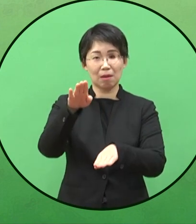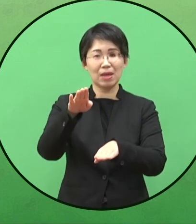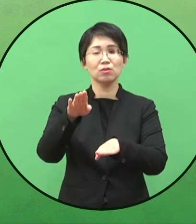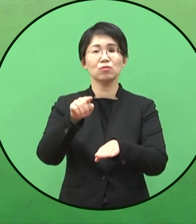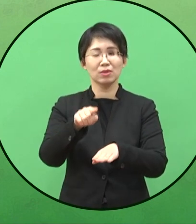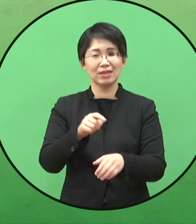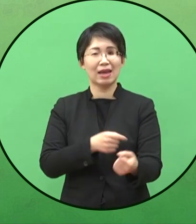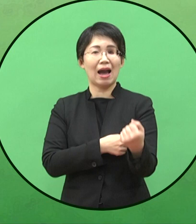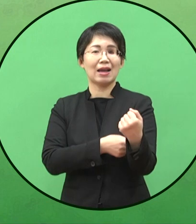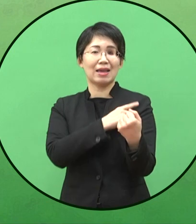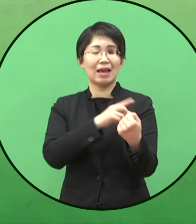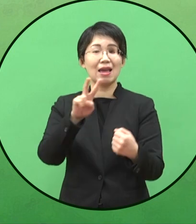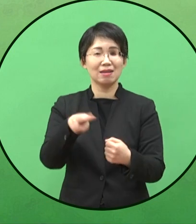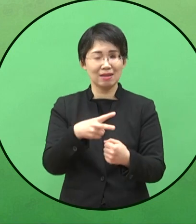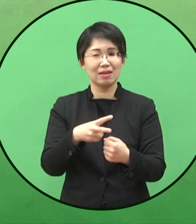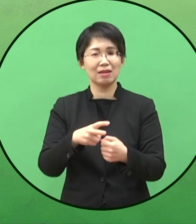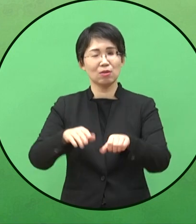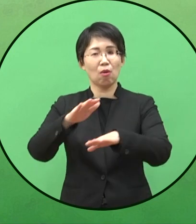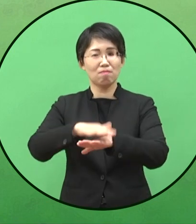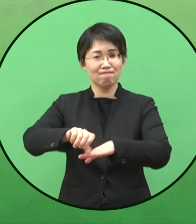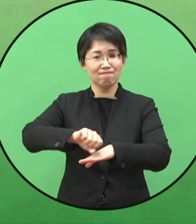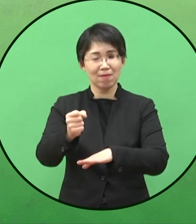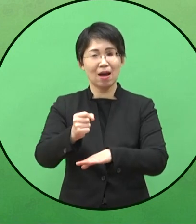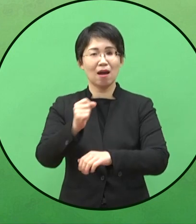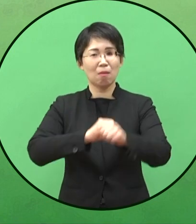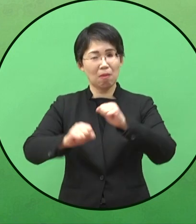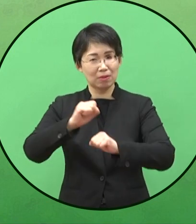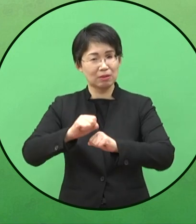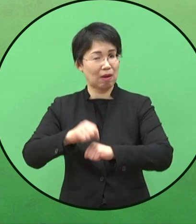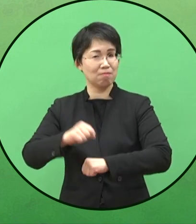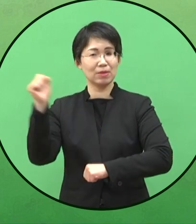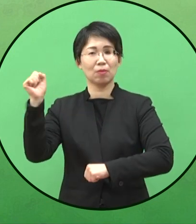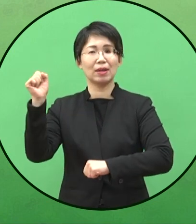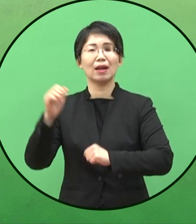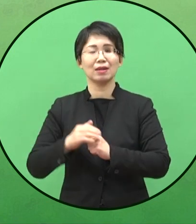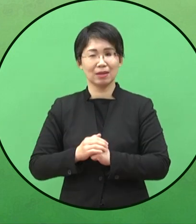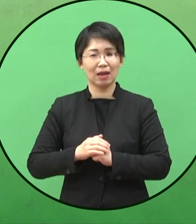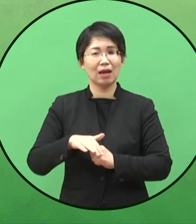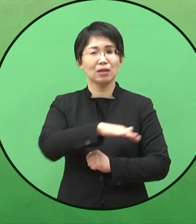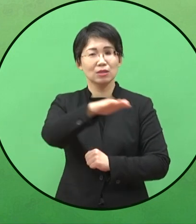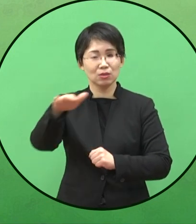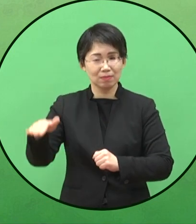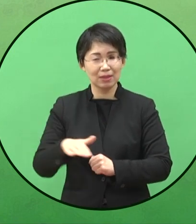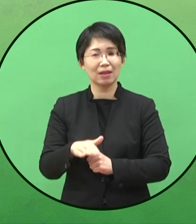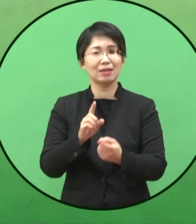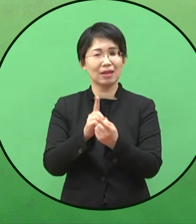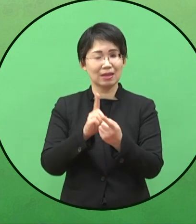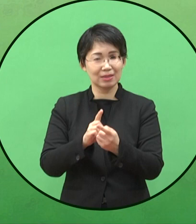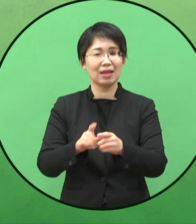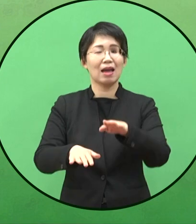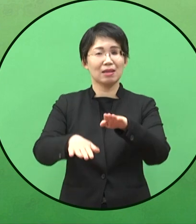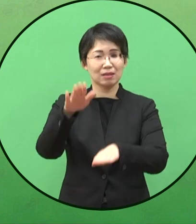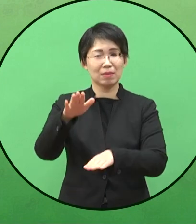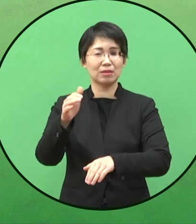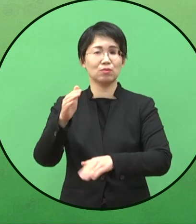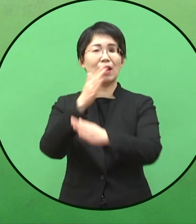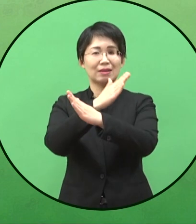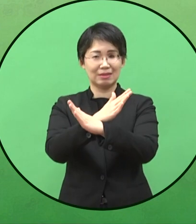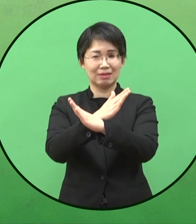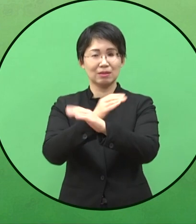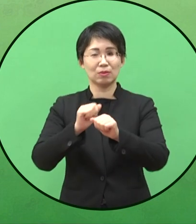や権利の侵害行為は許されるものではなく、難人に対しても差別を禁止します。